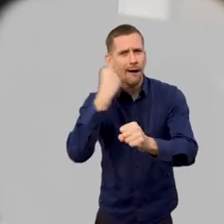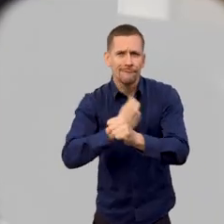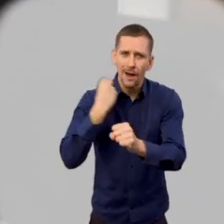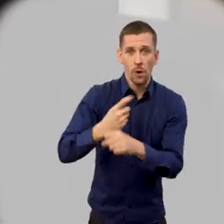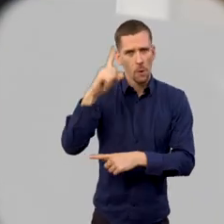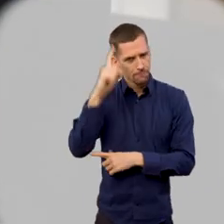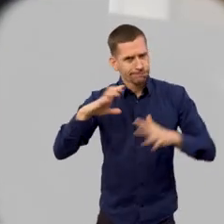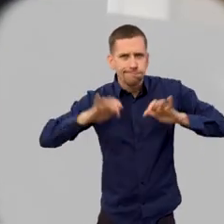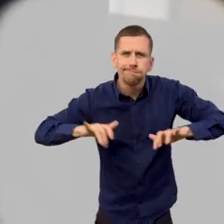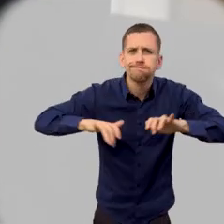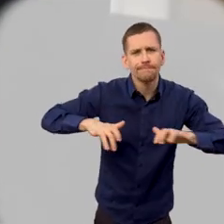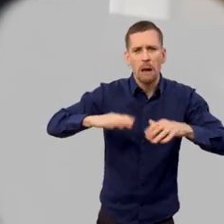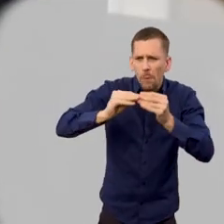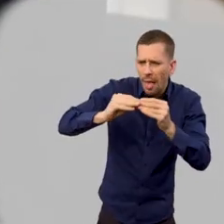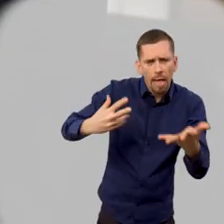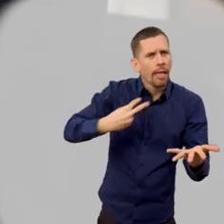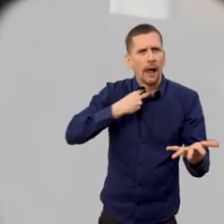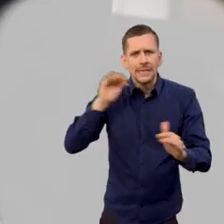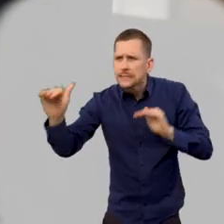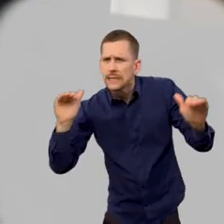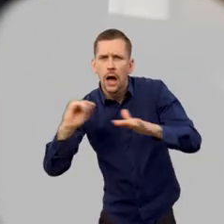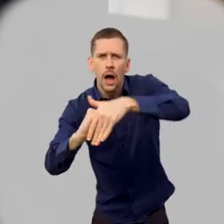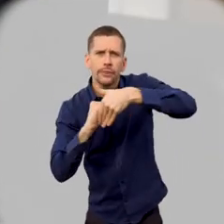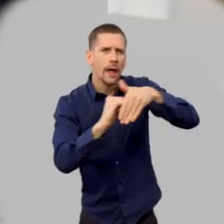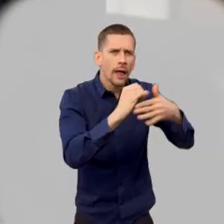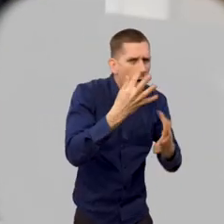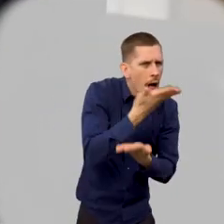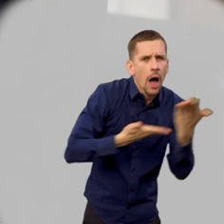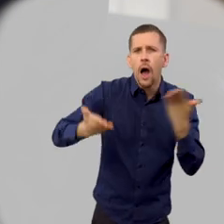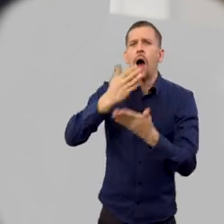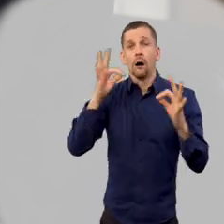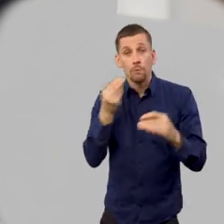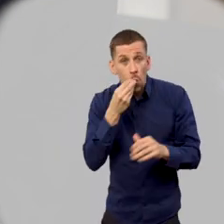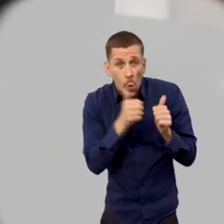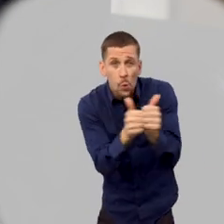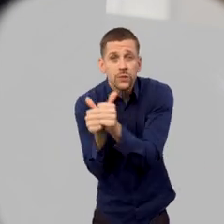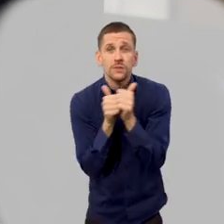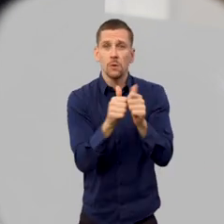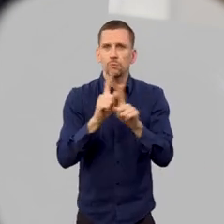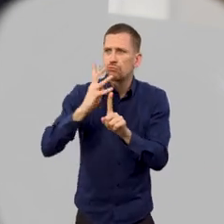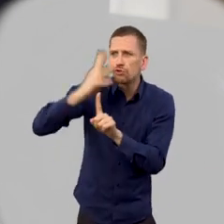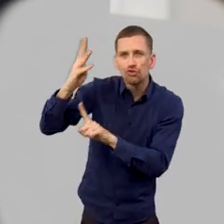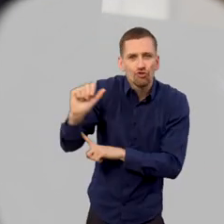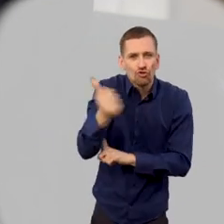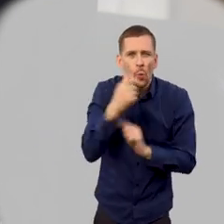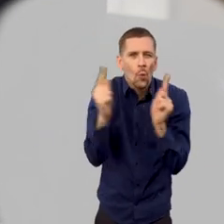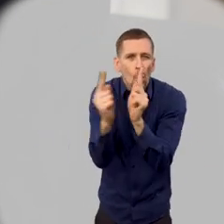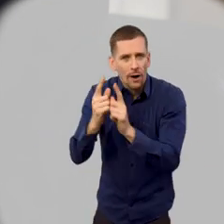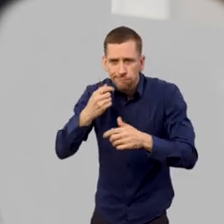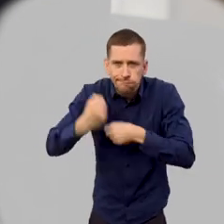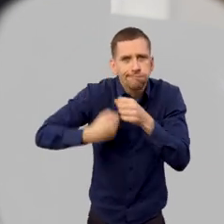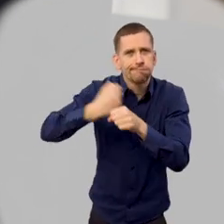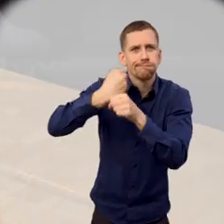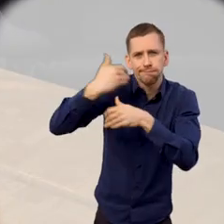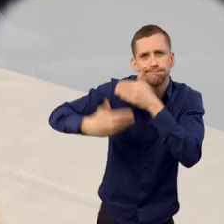on se met à son poste de travail, on commence à travailler. Si on a un problème, on vient demander... aux personnes qui sont autour de nous, on va manger tous